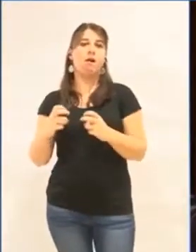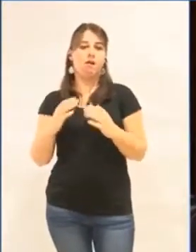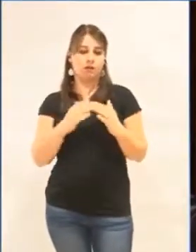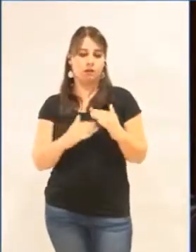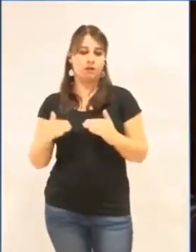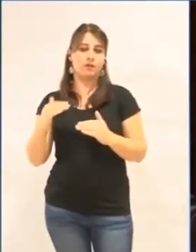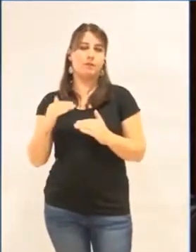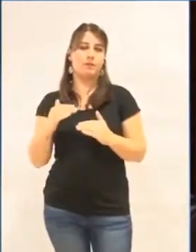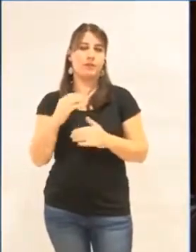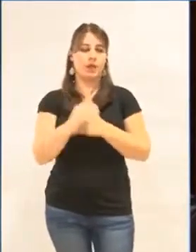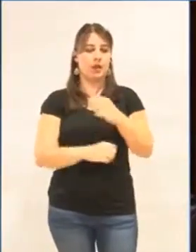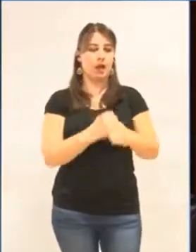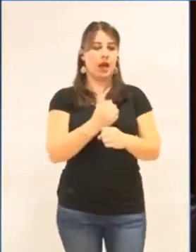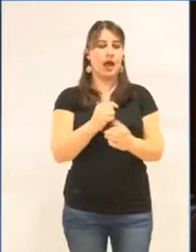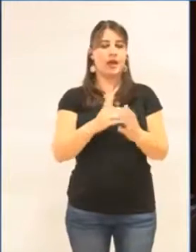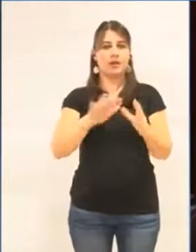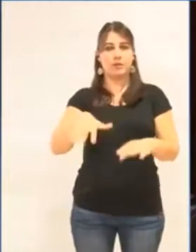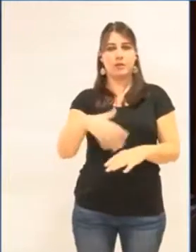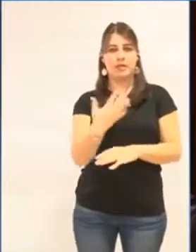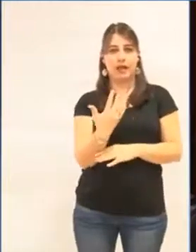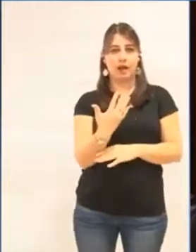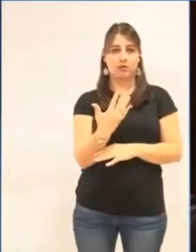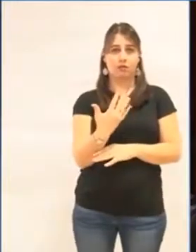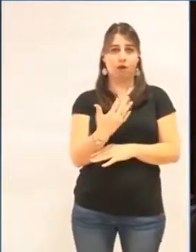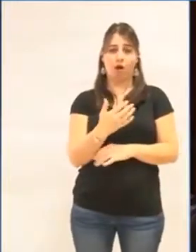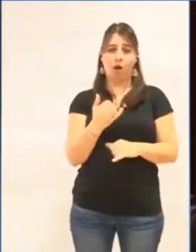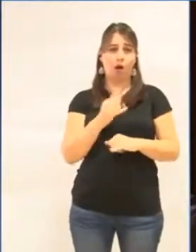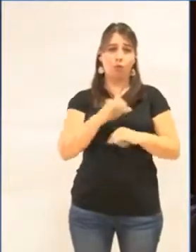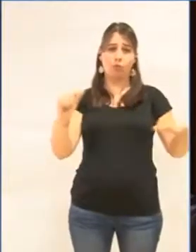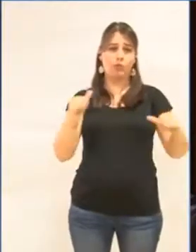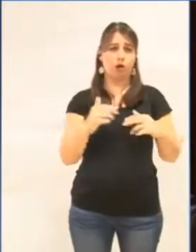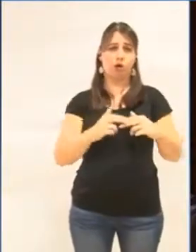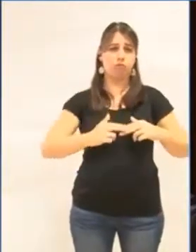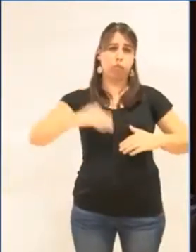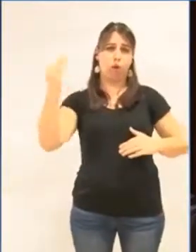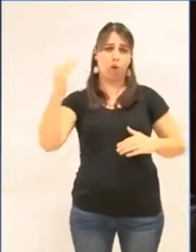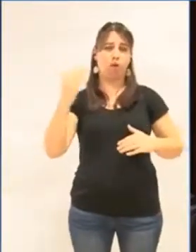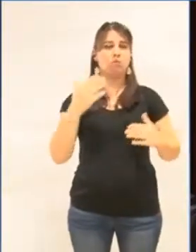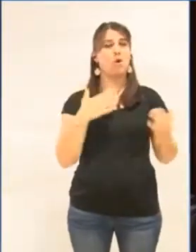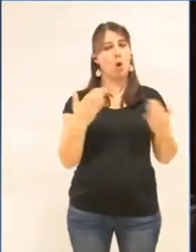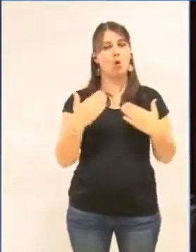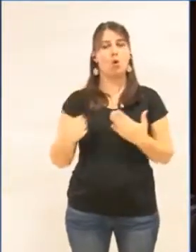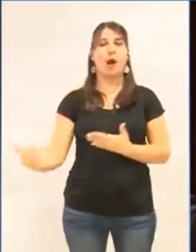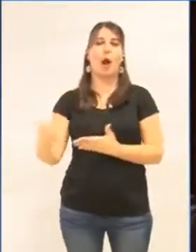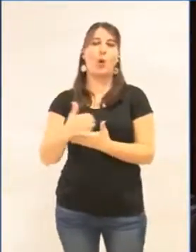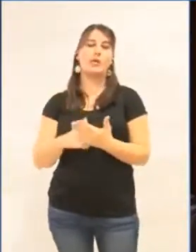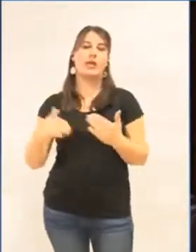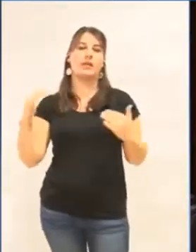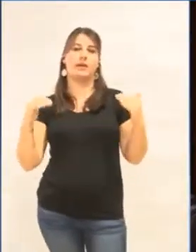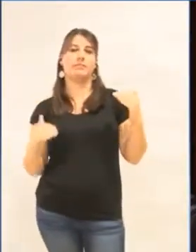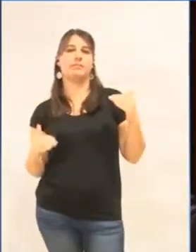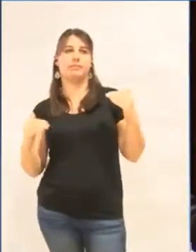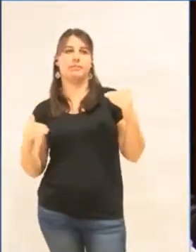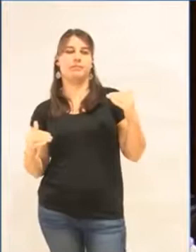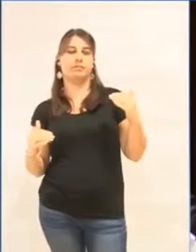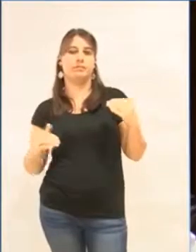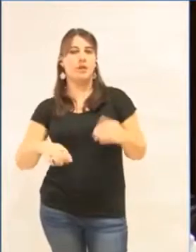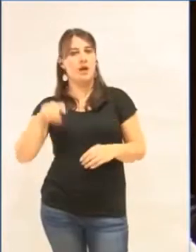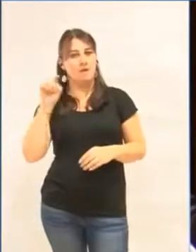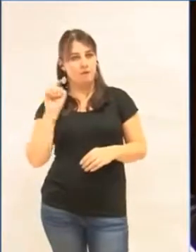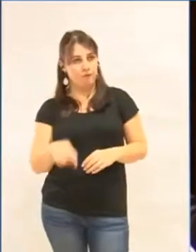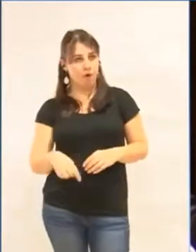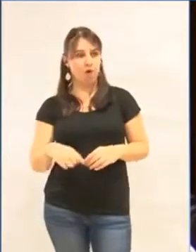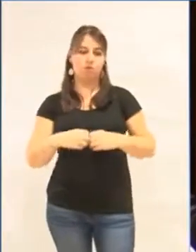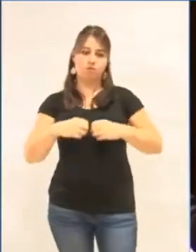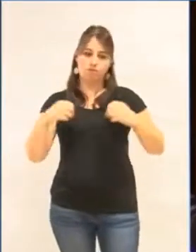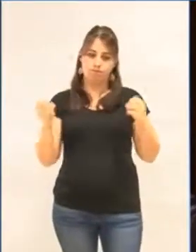les dépenses, elles, sont largement surévaluées, à l'instar des recettes. Il faut reprendre les choses dans le